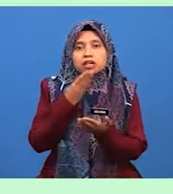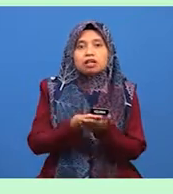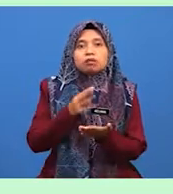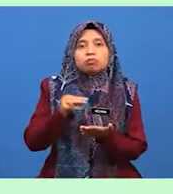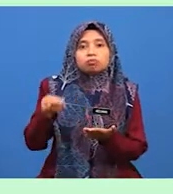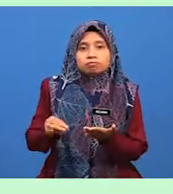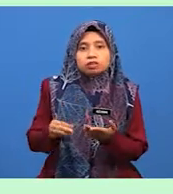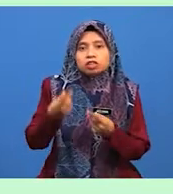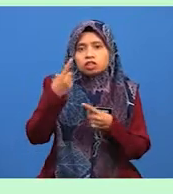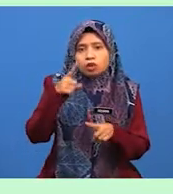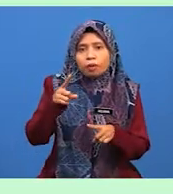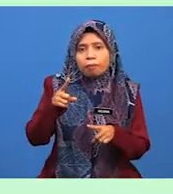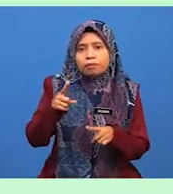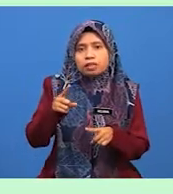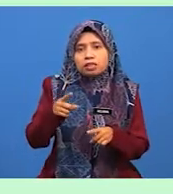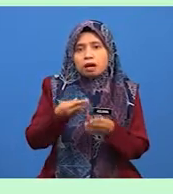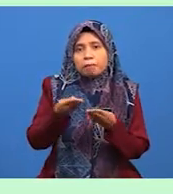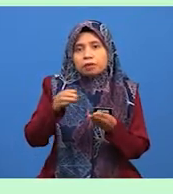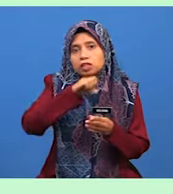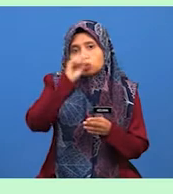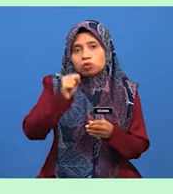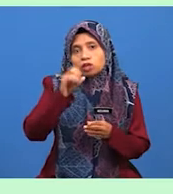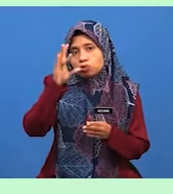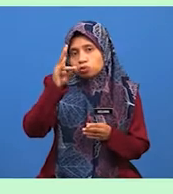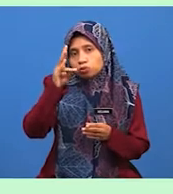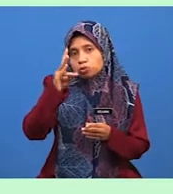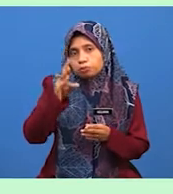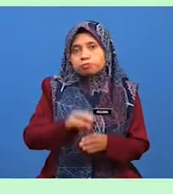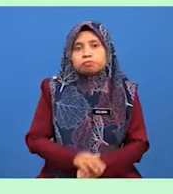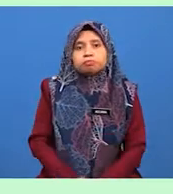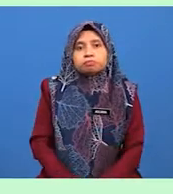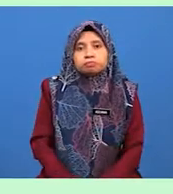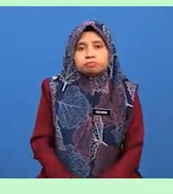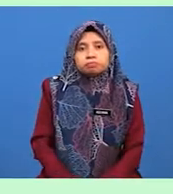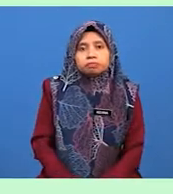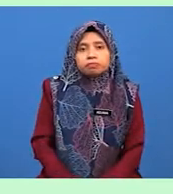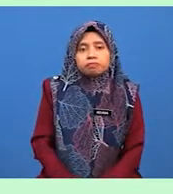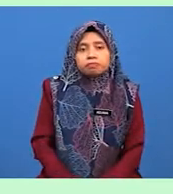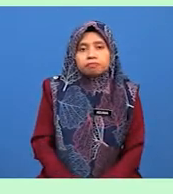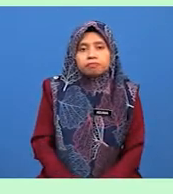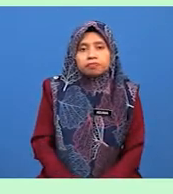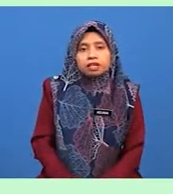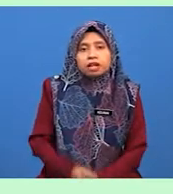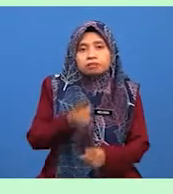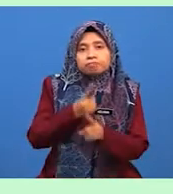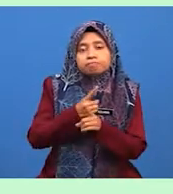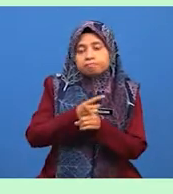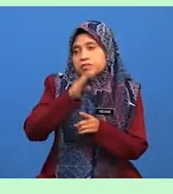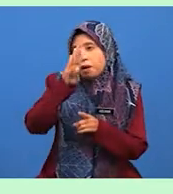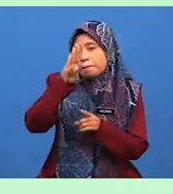Baiklah murid-murid, jawapan bagi soalan ketujuh ialah ya,